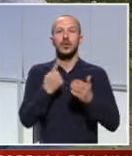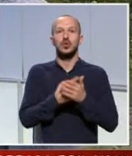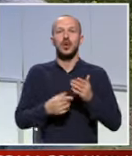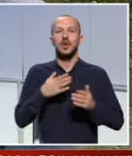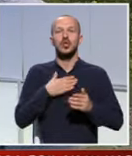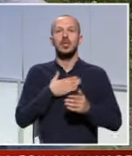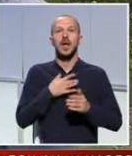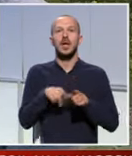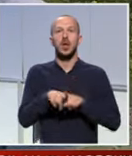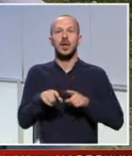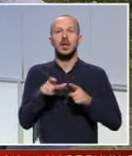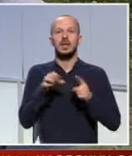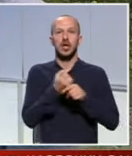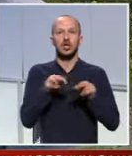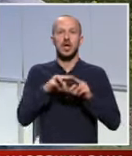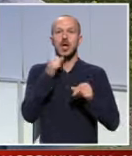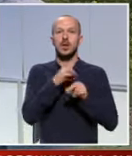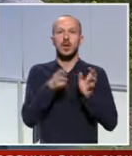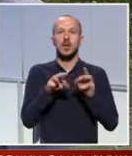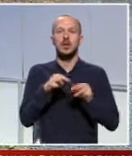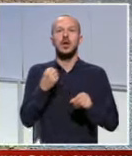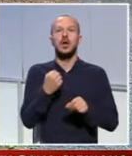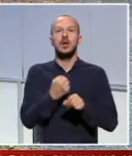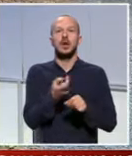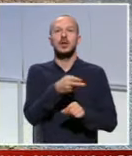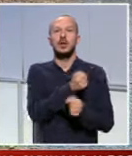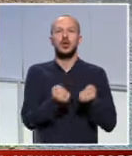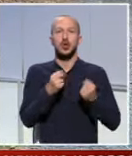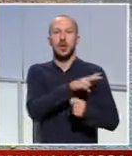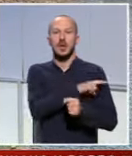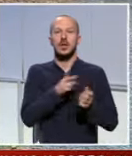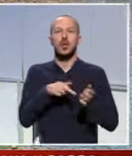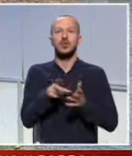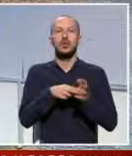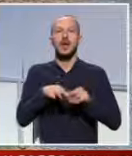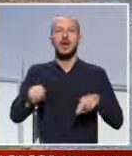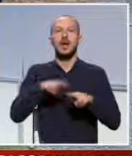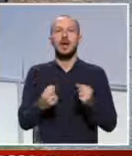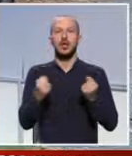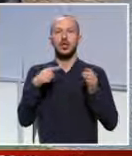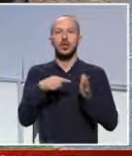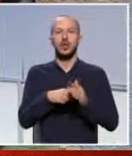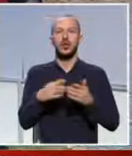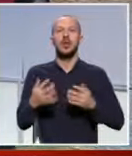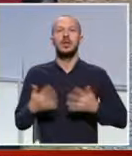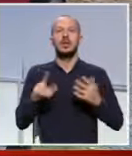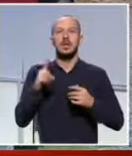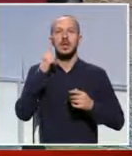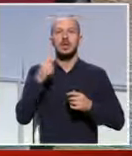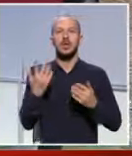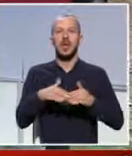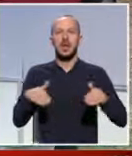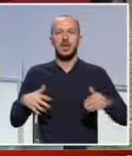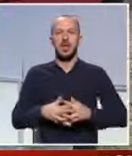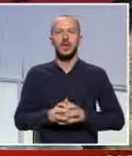naše drage kolege Saša i Goran, Rade je teško ranjen. Odlazili su na najteže mjesto gdje se nije znalo gdje je